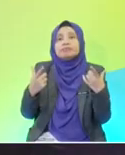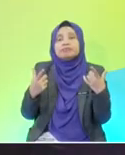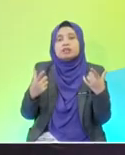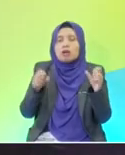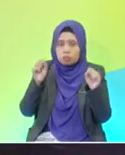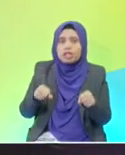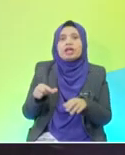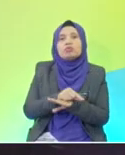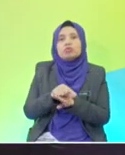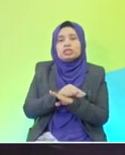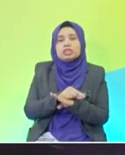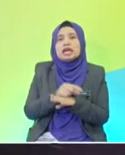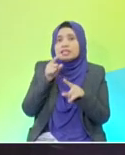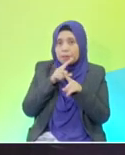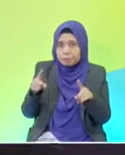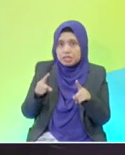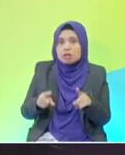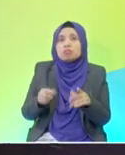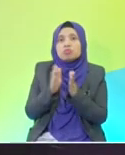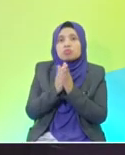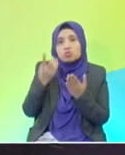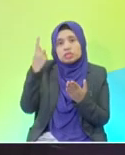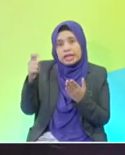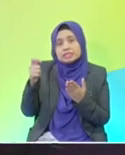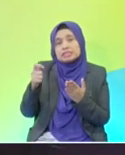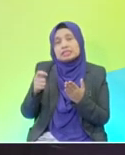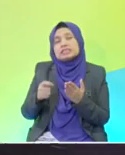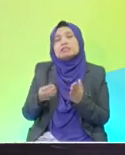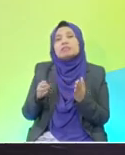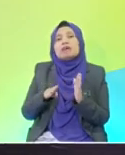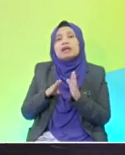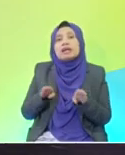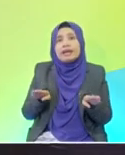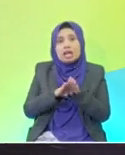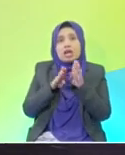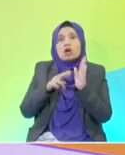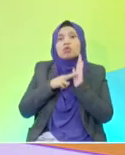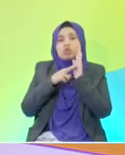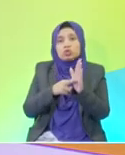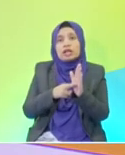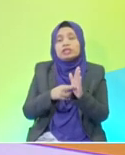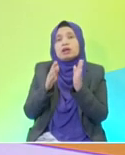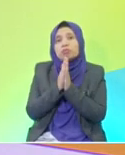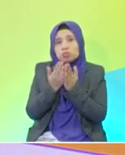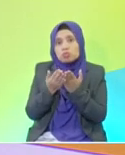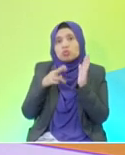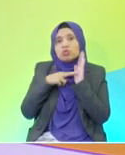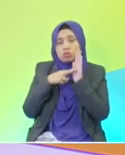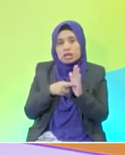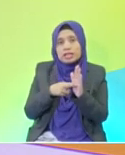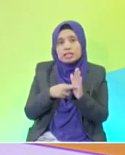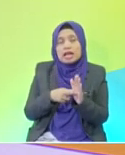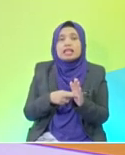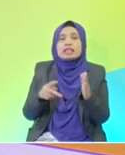ada masalah Iman tetapi buku Teks itu adalah sebagai rujukan utama Oke Sob buku-buku rujukan adalah Sebagai